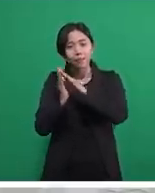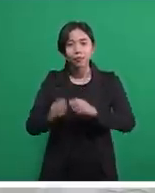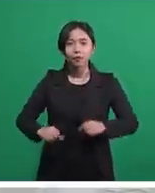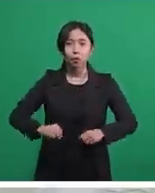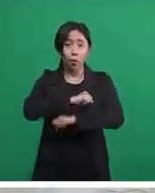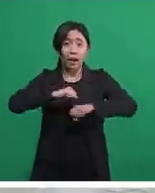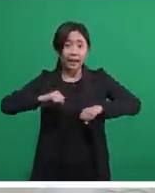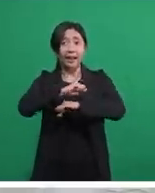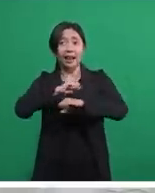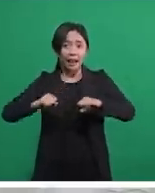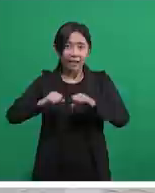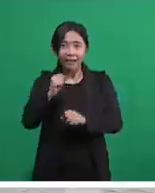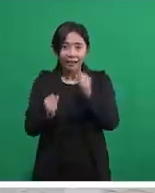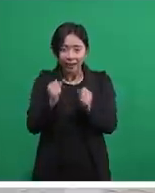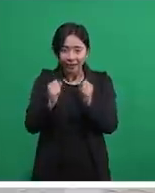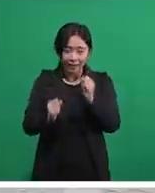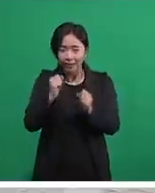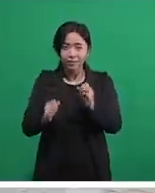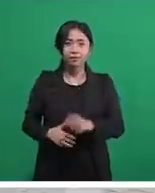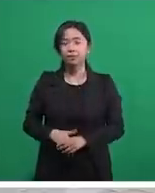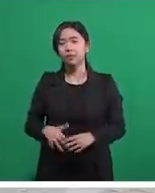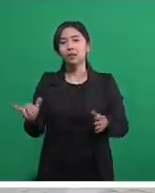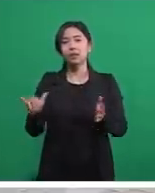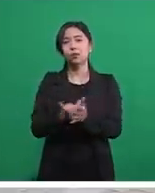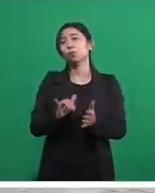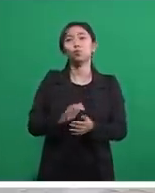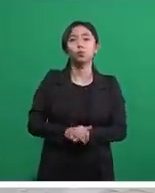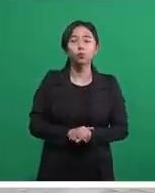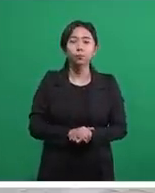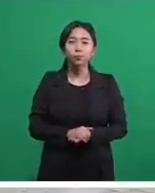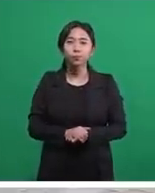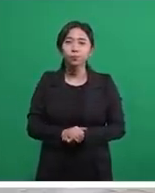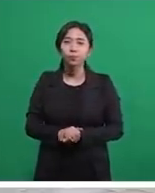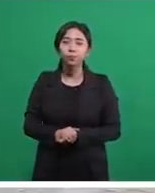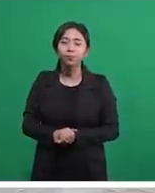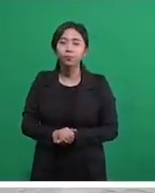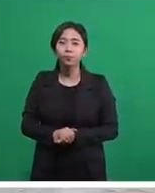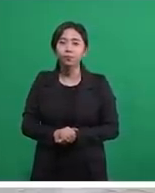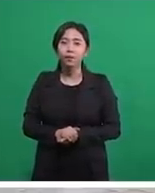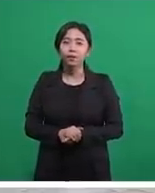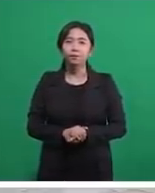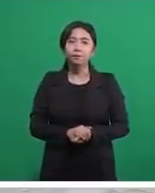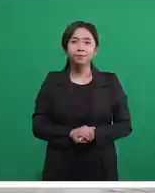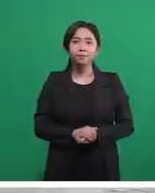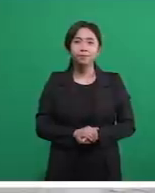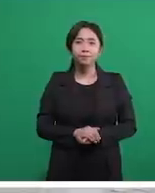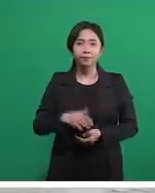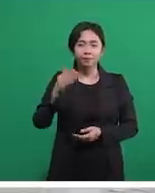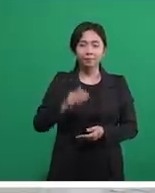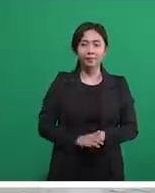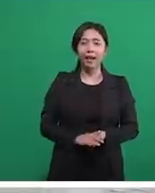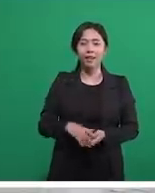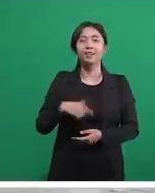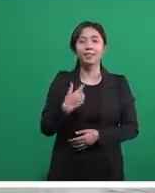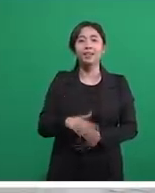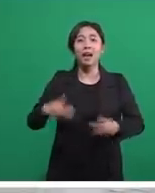Tetapi kesembuhan itu disebabkan oleh mekanisme tubuh kita, termasuk daya tahan tubuh kita, antibodi